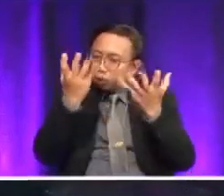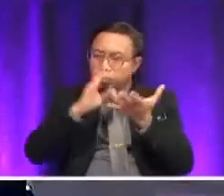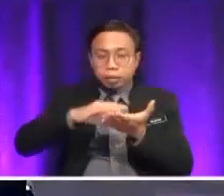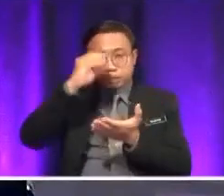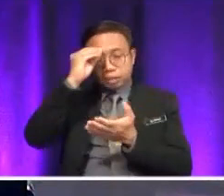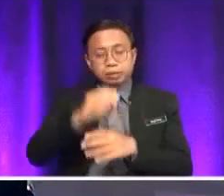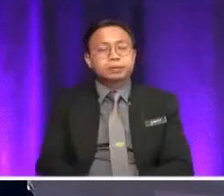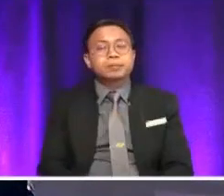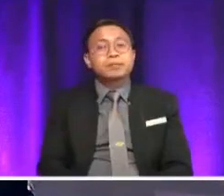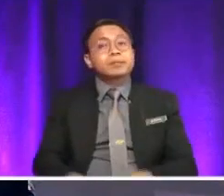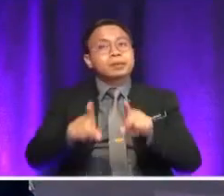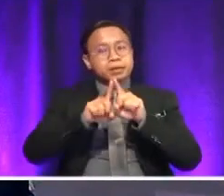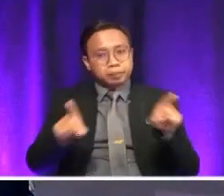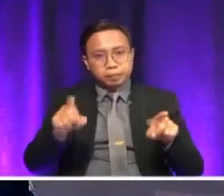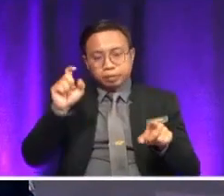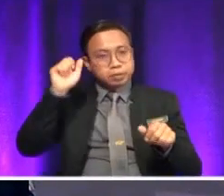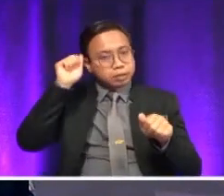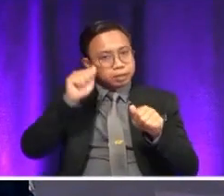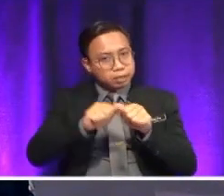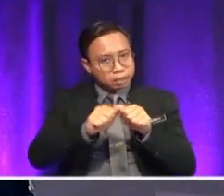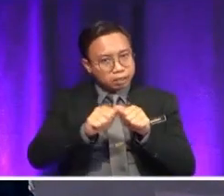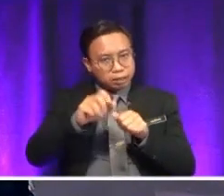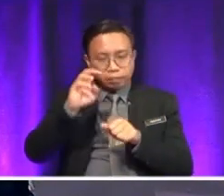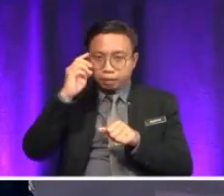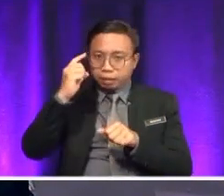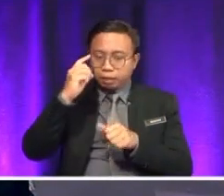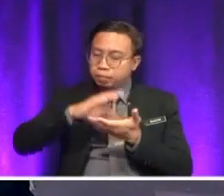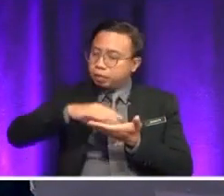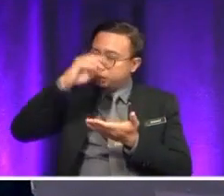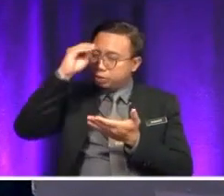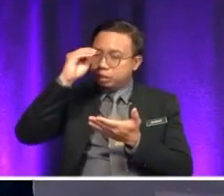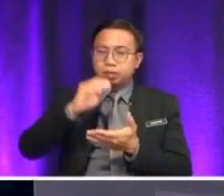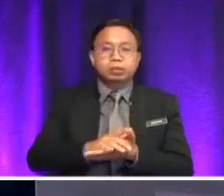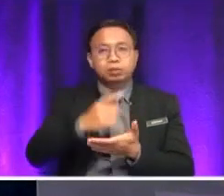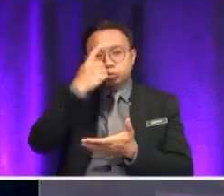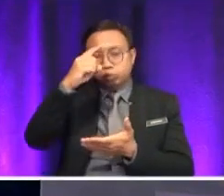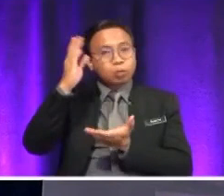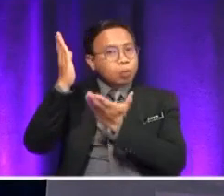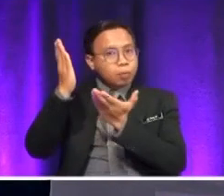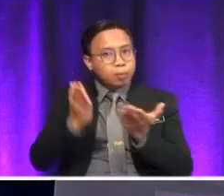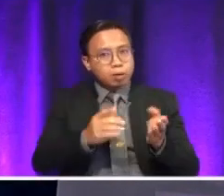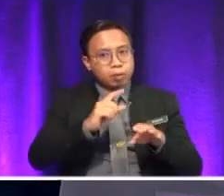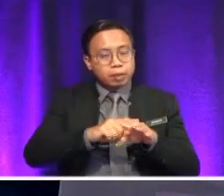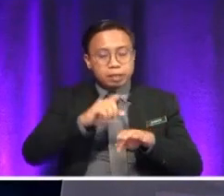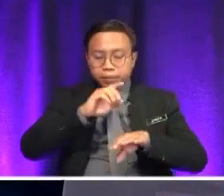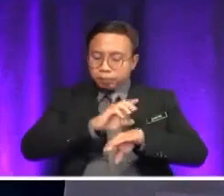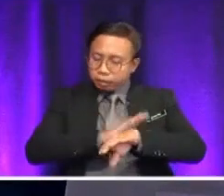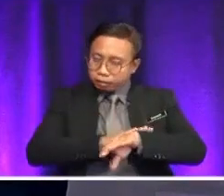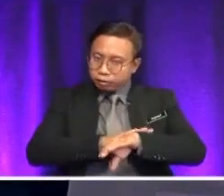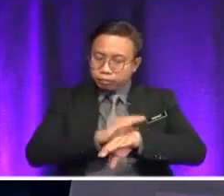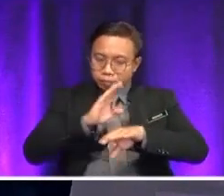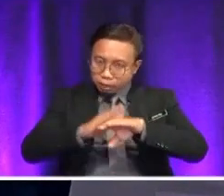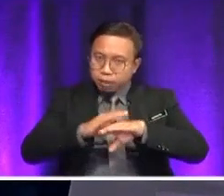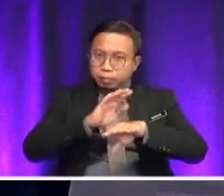ingat. Ingat dan ingat. Okey, mata pelajaran tu penting sebab itu adalah untuk membawa kepada masa hadapan.